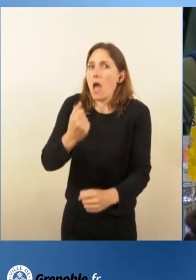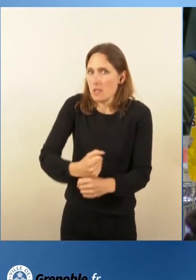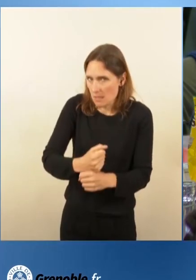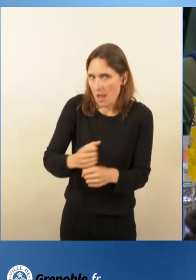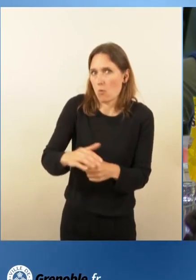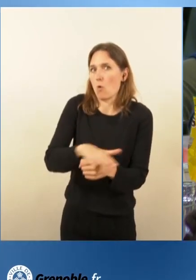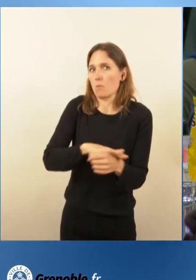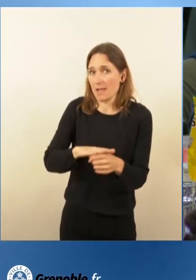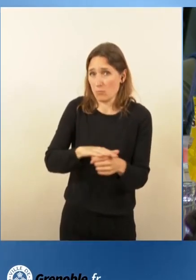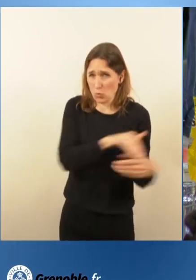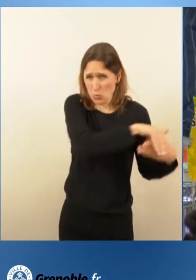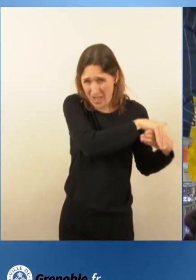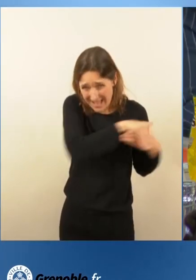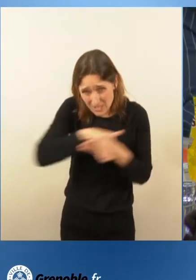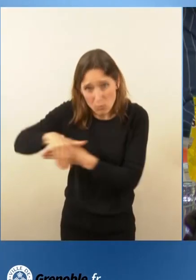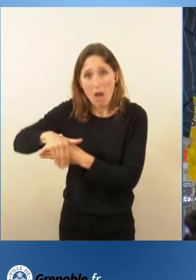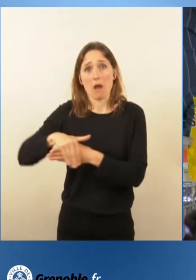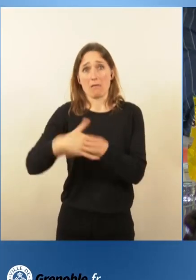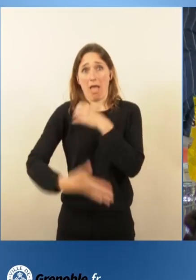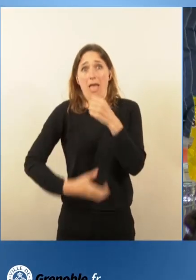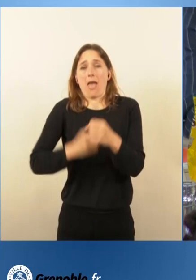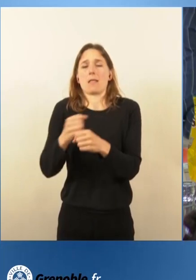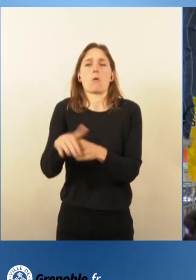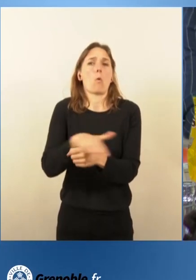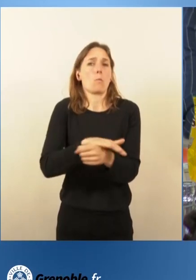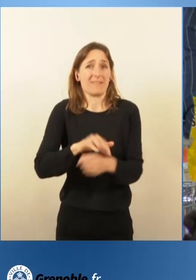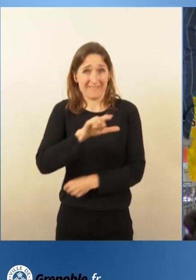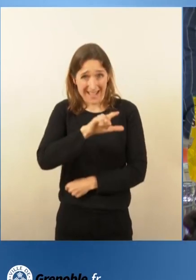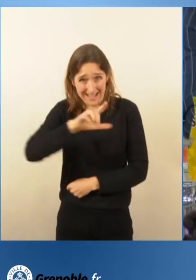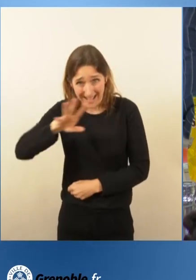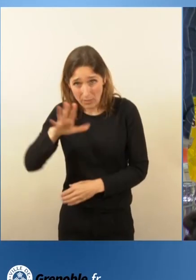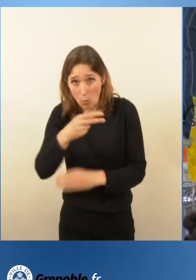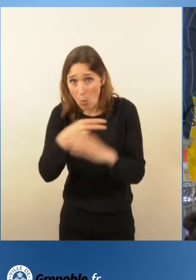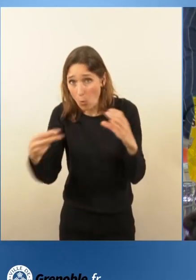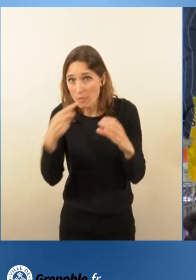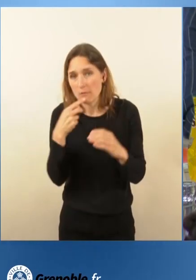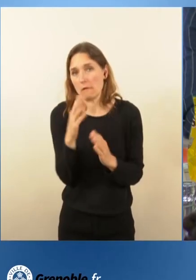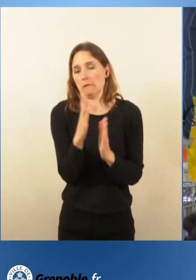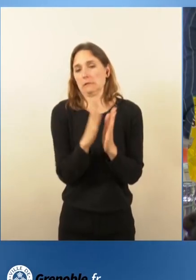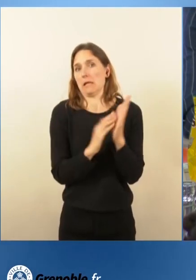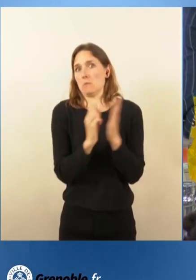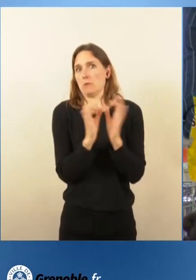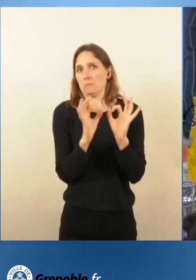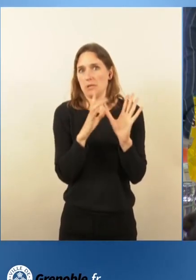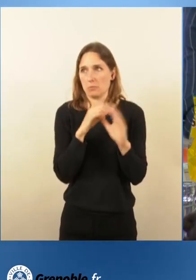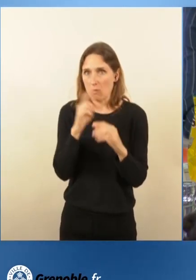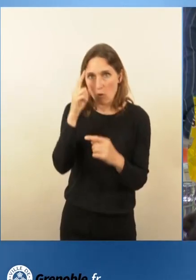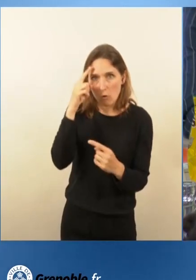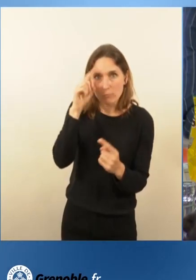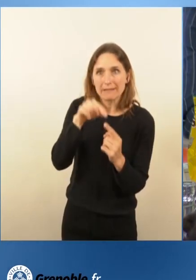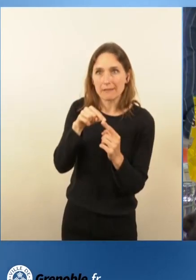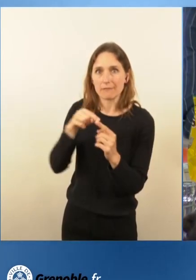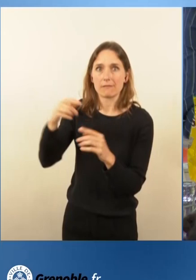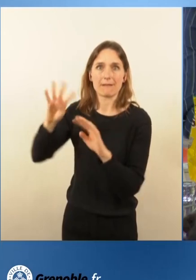l'année pour tous les soirs de l'année donc c'est uniquement symbolique pour obtenir des financements de la CAF et pour les